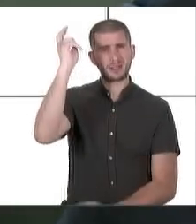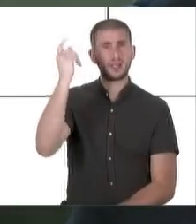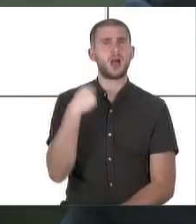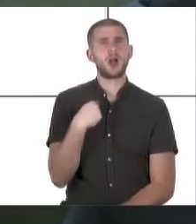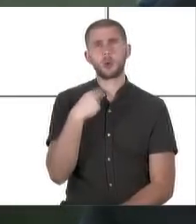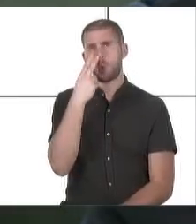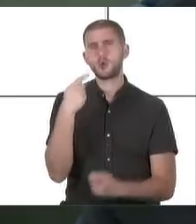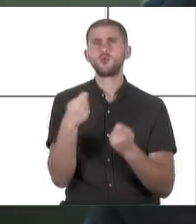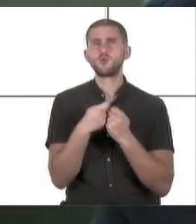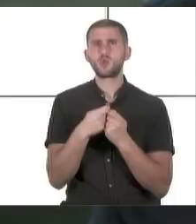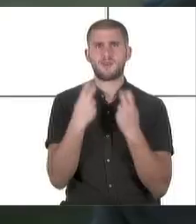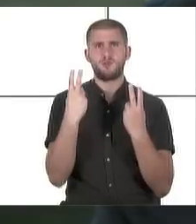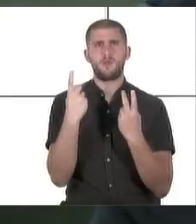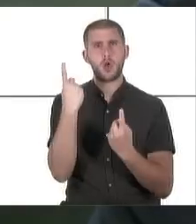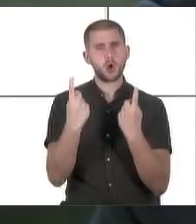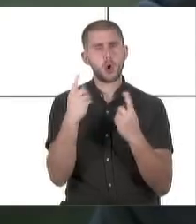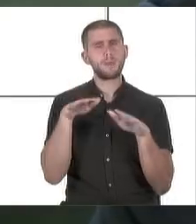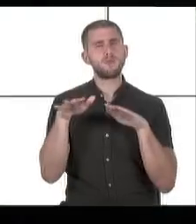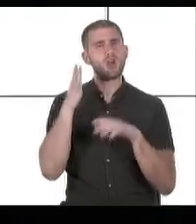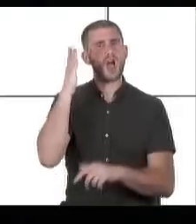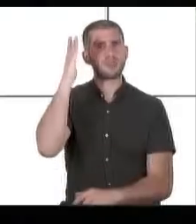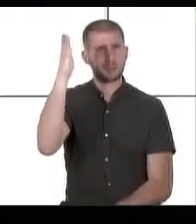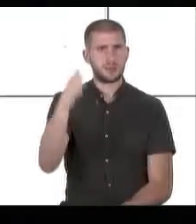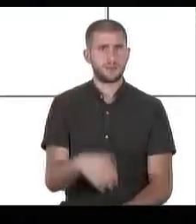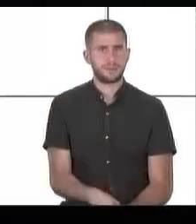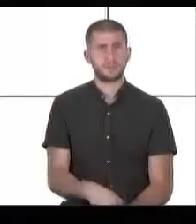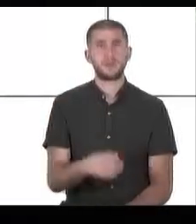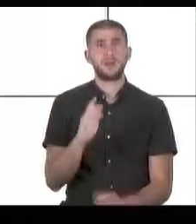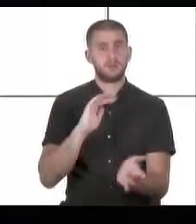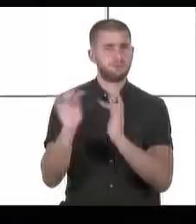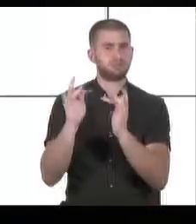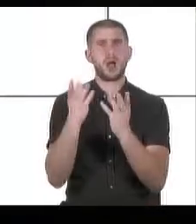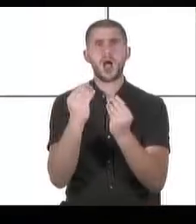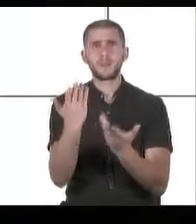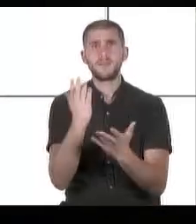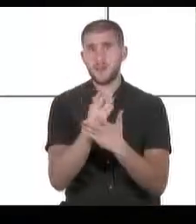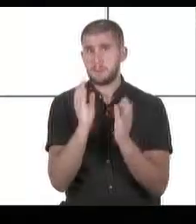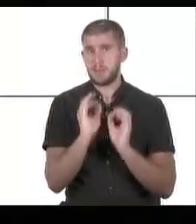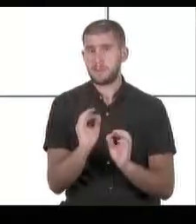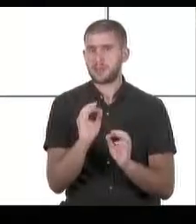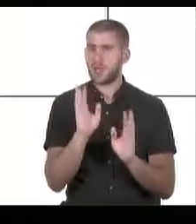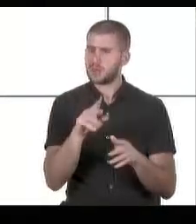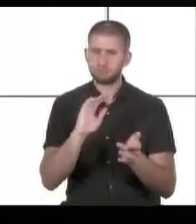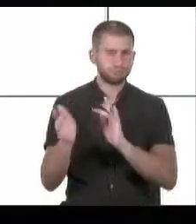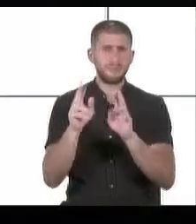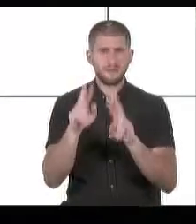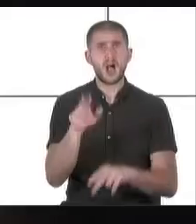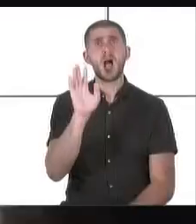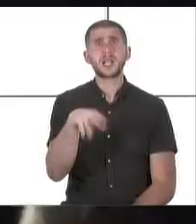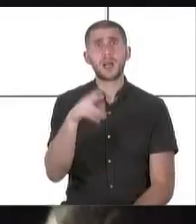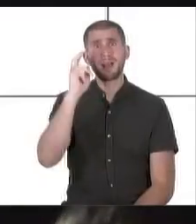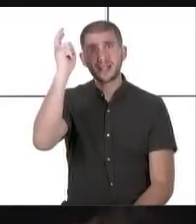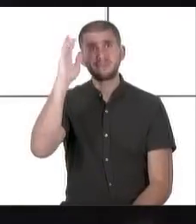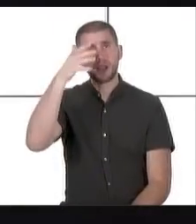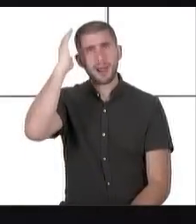בו שותף מרכזי לכל ממשלה. עתידית. רבו עליך המון, באמת, עד זוב דם, גם גנץ